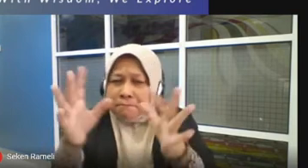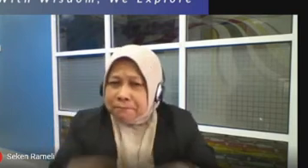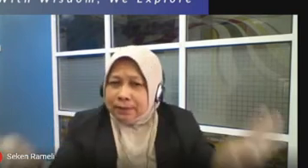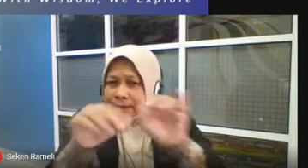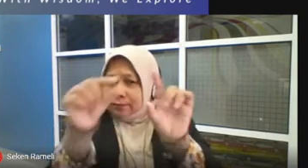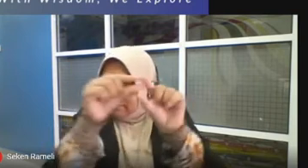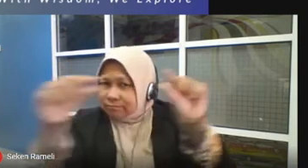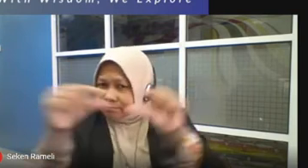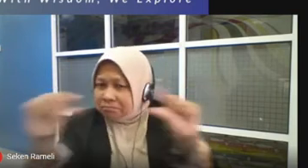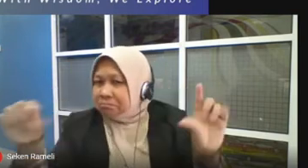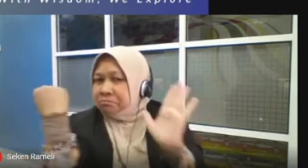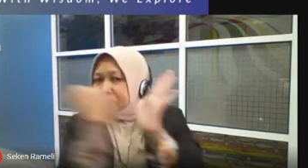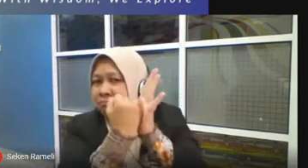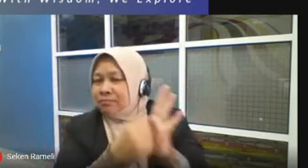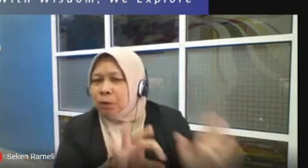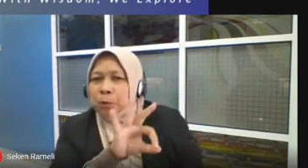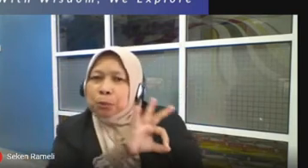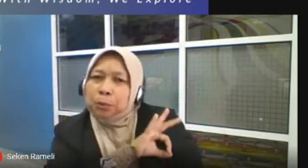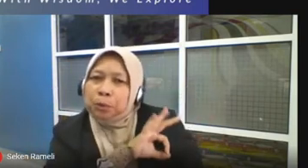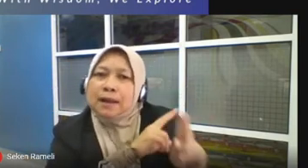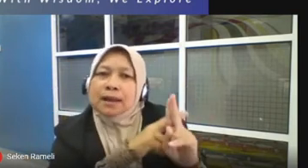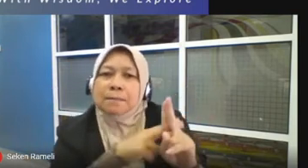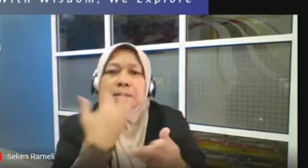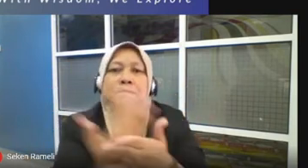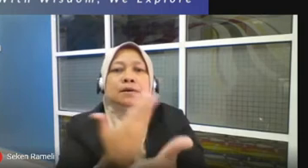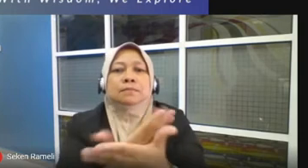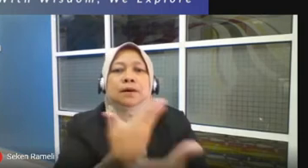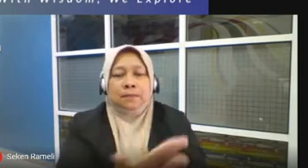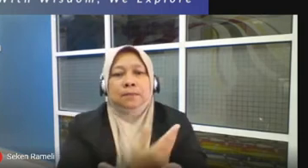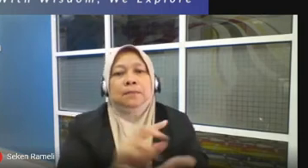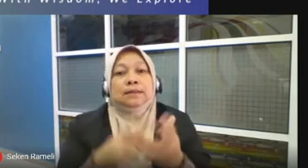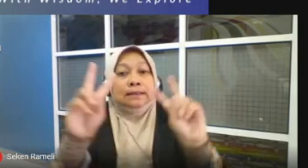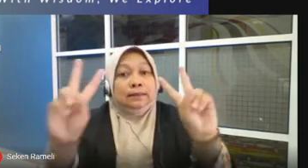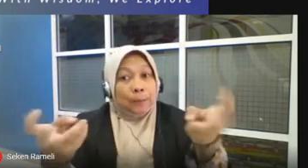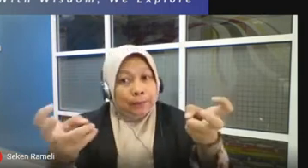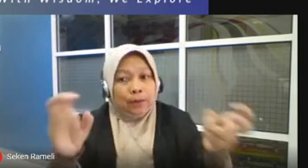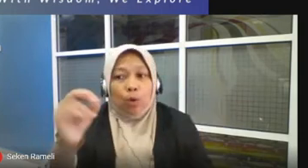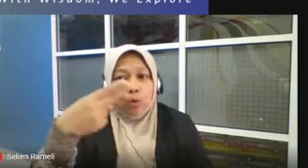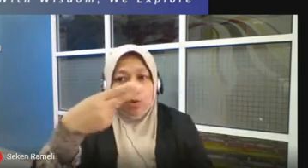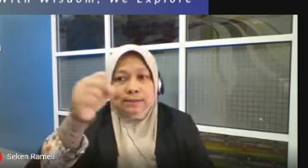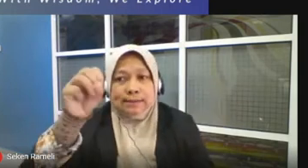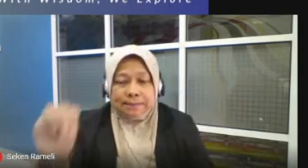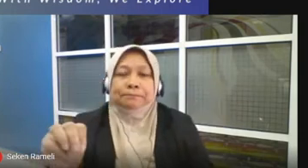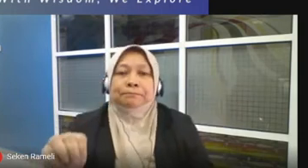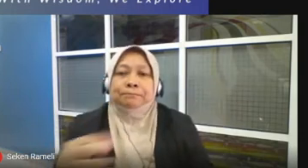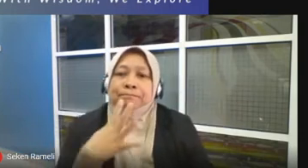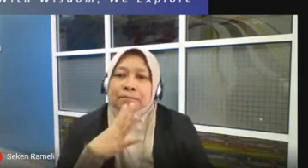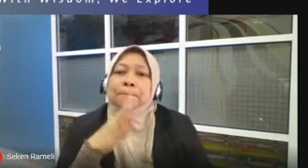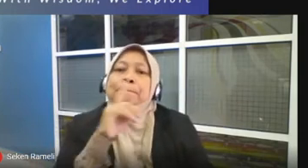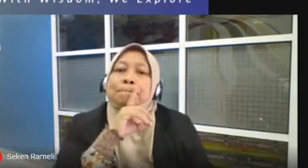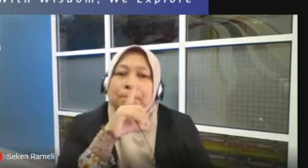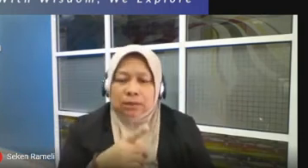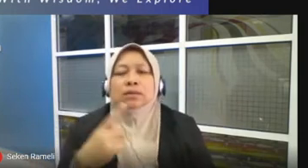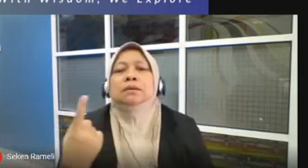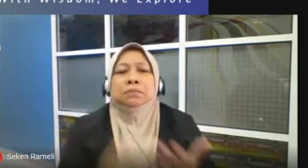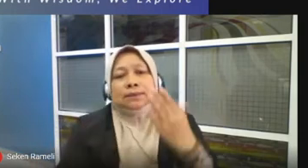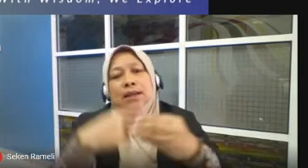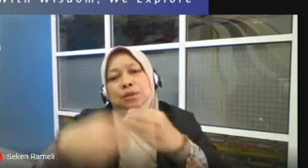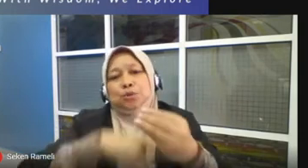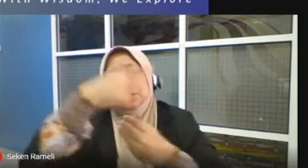brand yang UiTM pakai ni adalah topik kita pada hari ini adalah awesome speaker. Jadi basically is about pengucapan